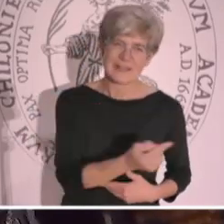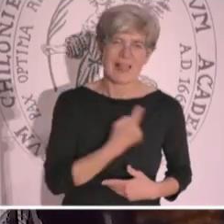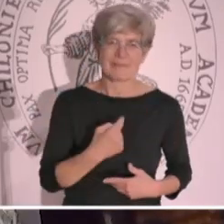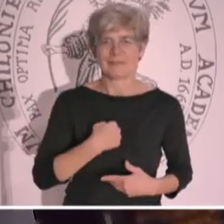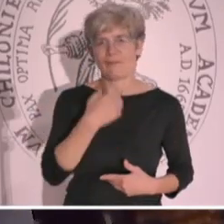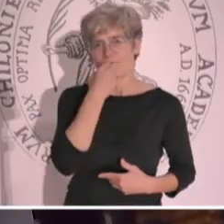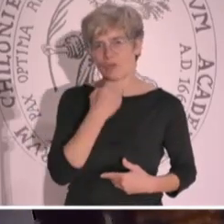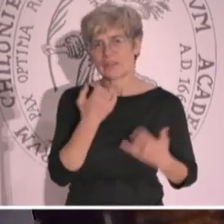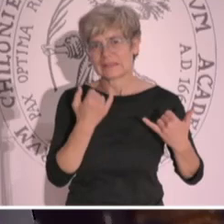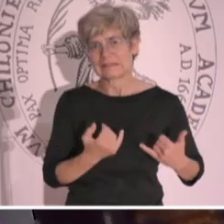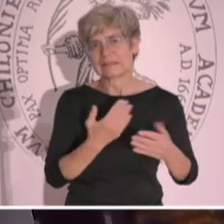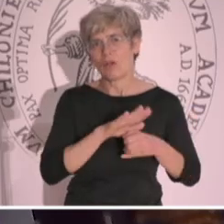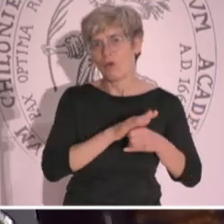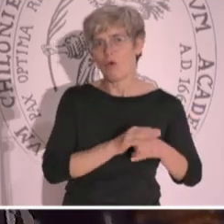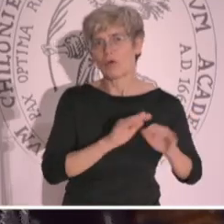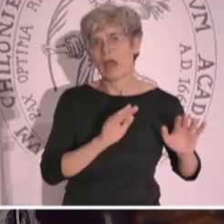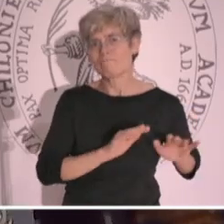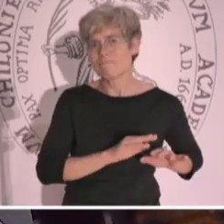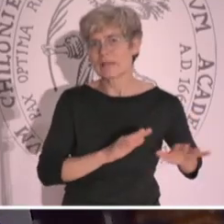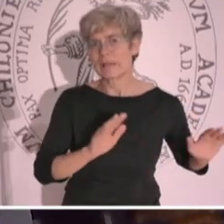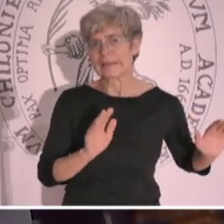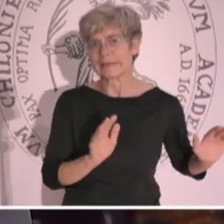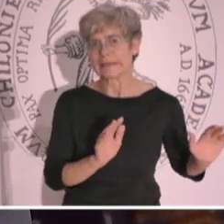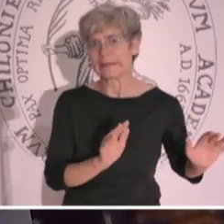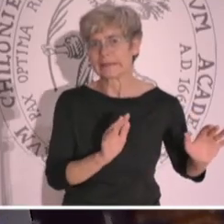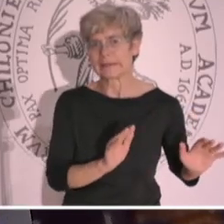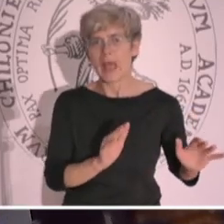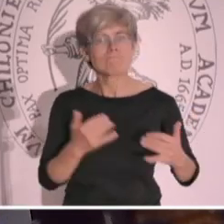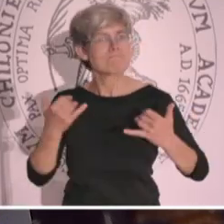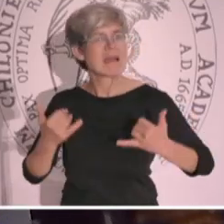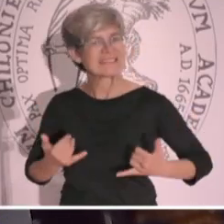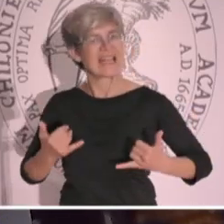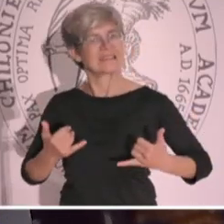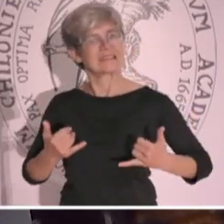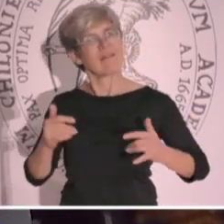der abnehmenden Pandemie auch noch mehr Präsenz möglich ist,